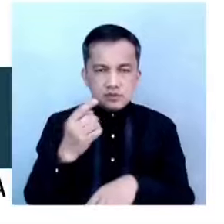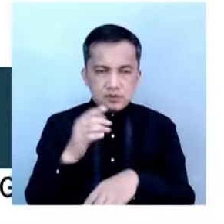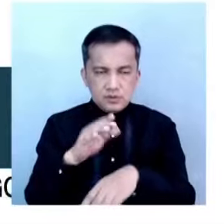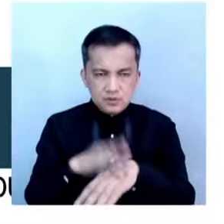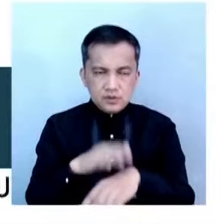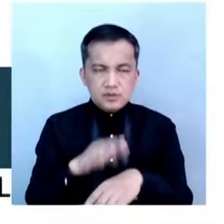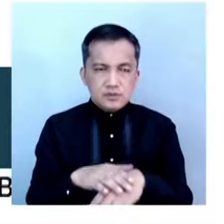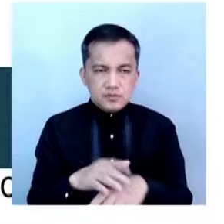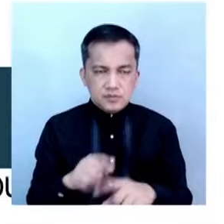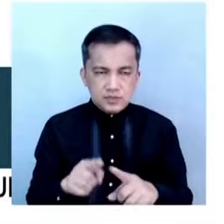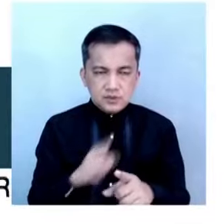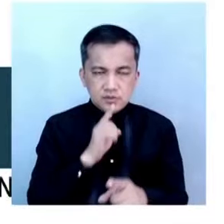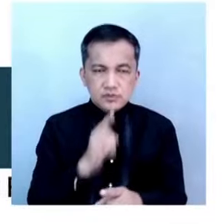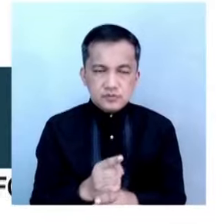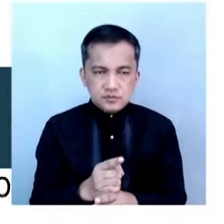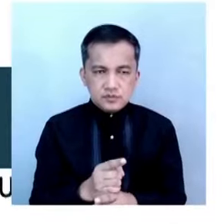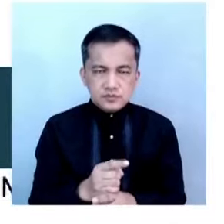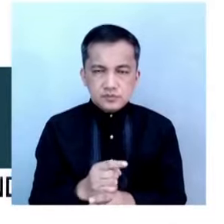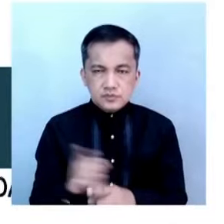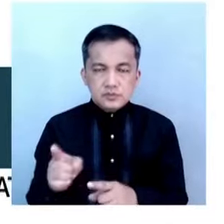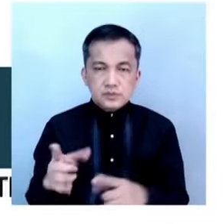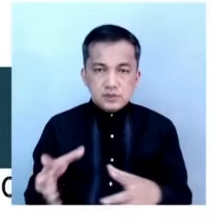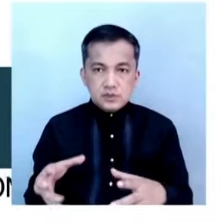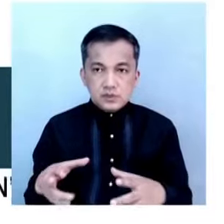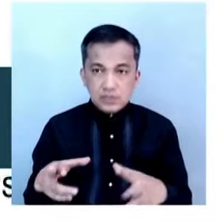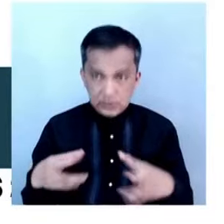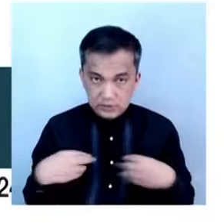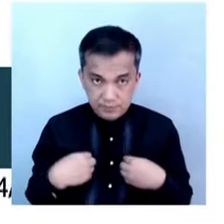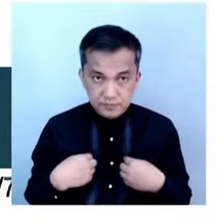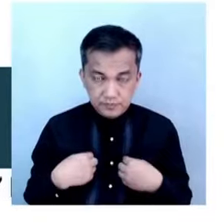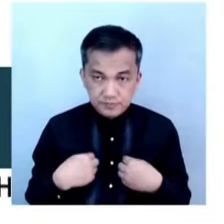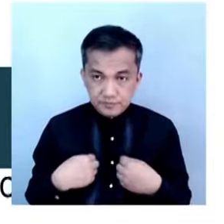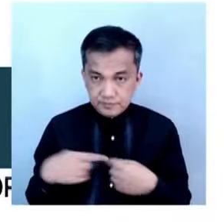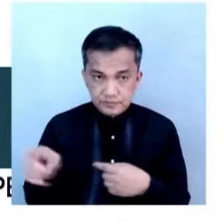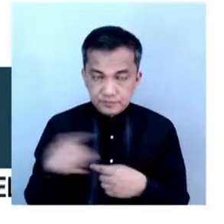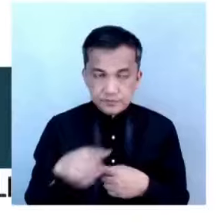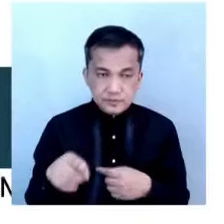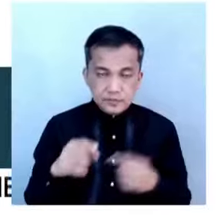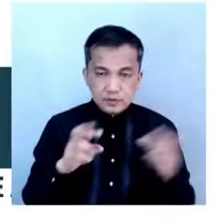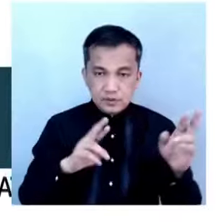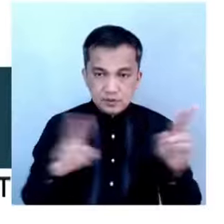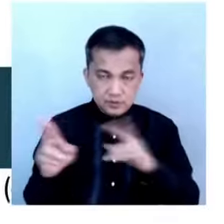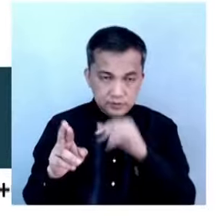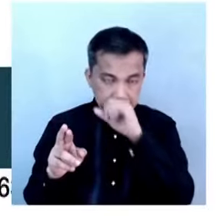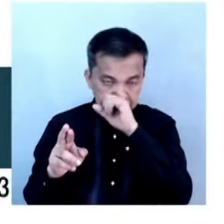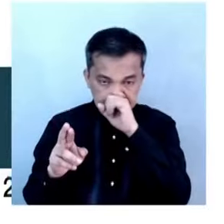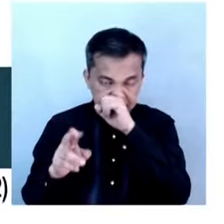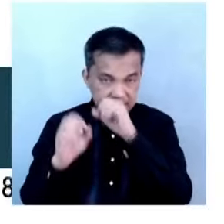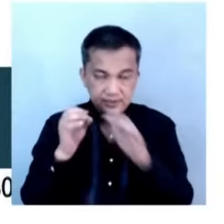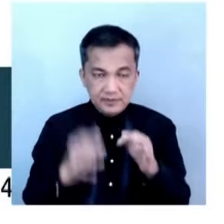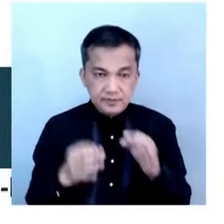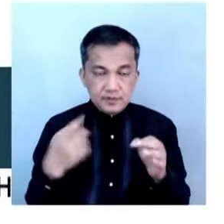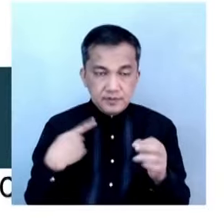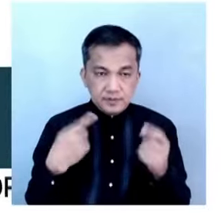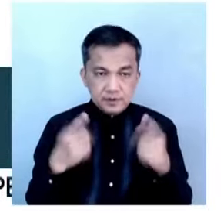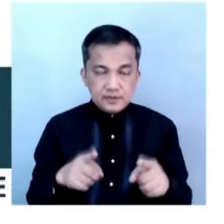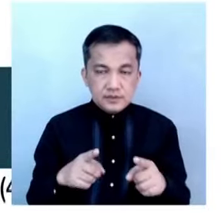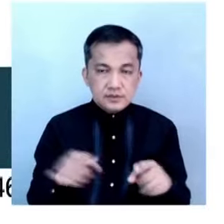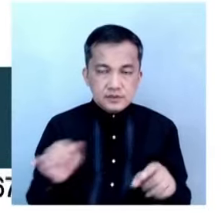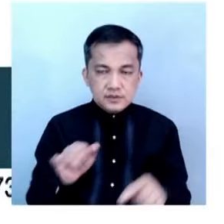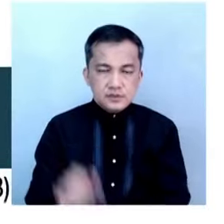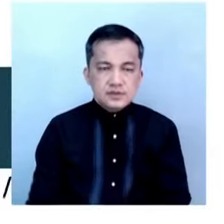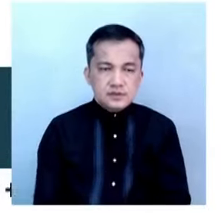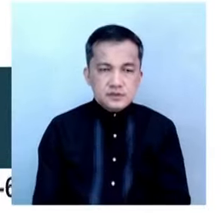talagang sinigurado nyo ba na natanggap ang impormasyon at talagang handa sila in case may mangyari ng ganito? Yes,